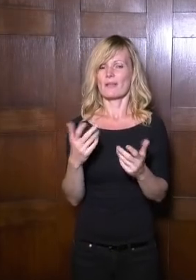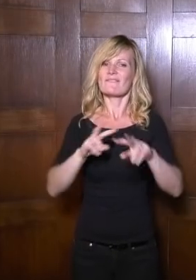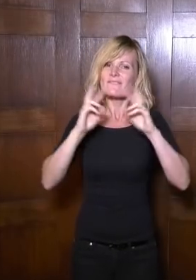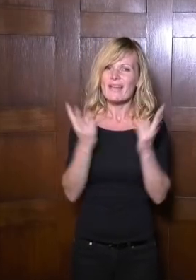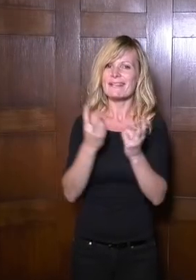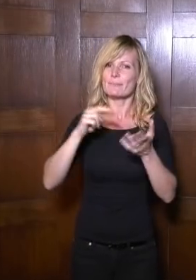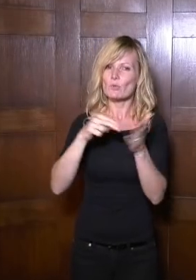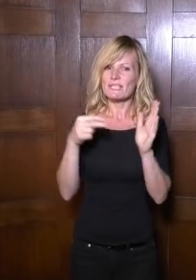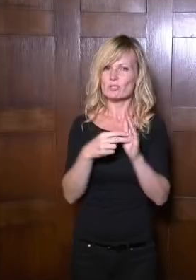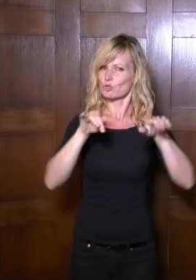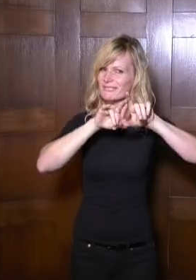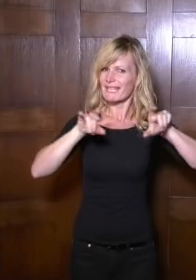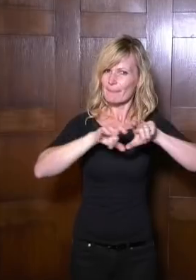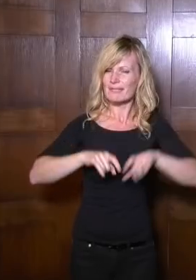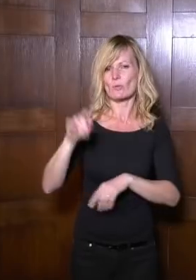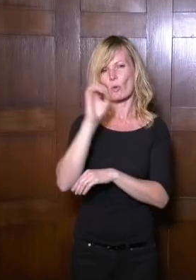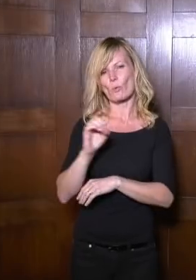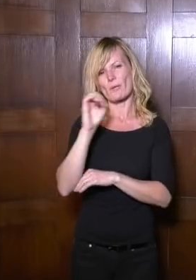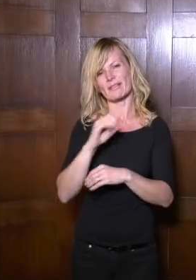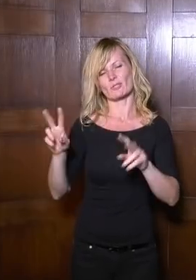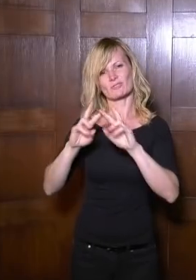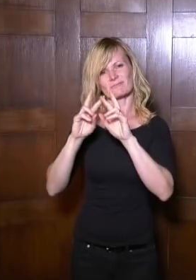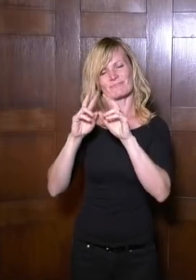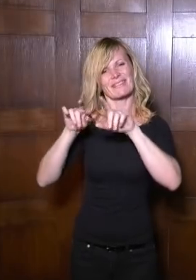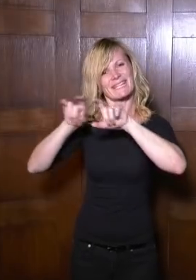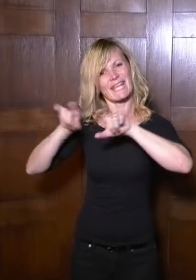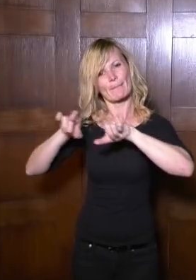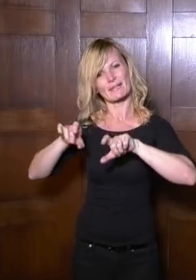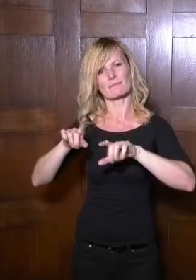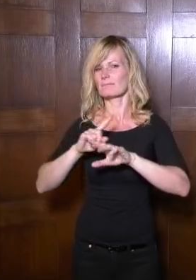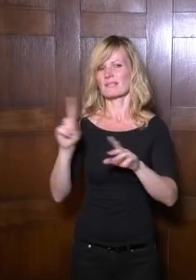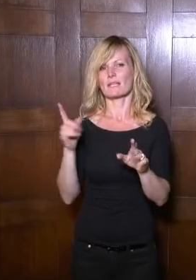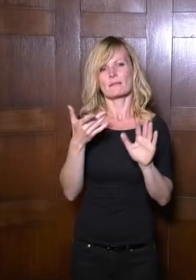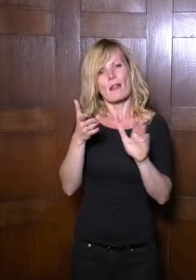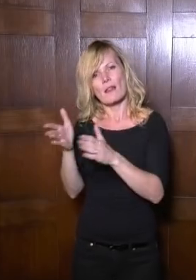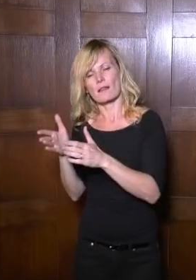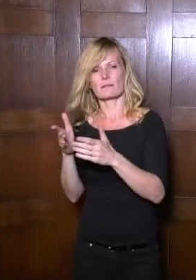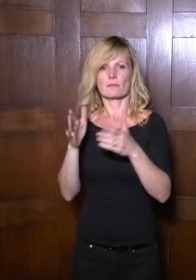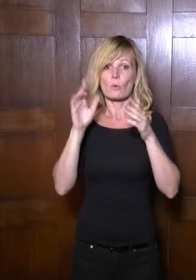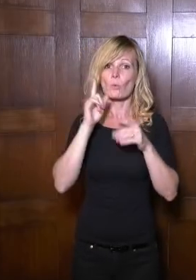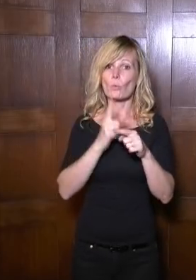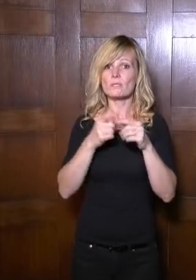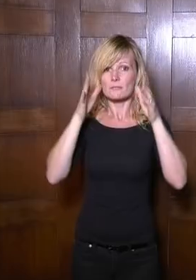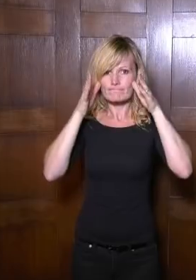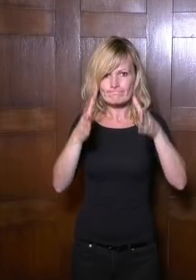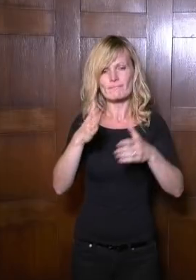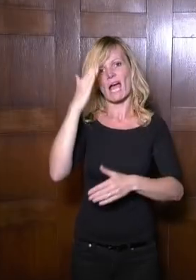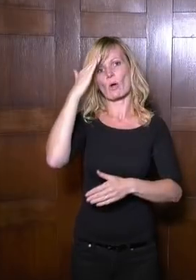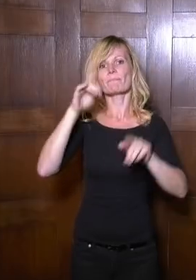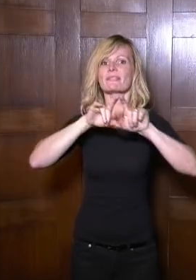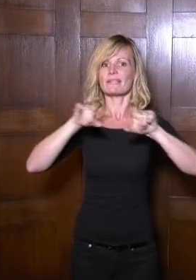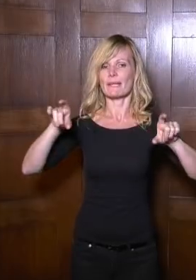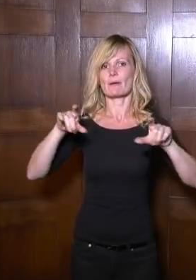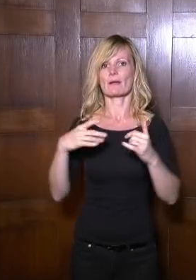weltpolitischen Themen und ökumenischen Themen nicht aus dem Blick zu verlieren. Und Hauptthema bleiben,